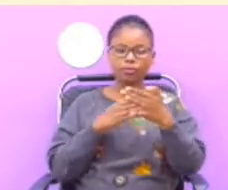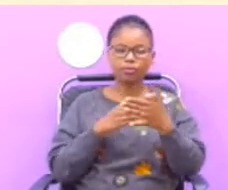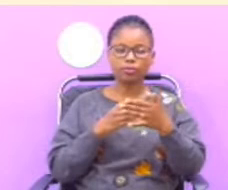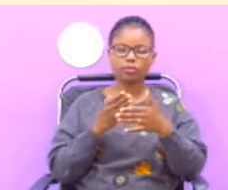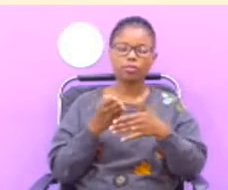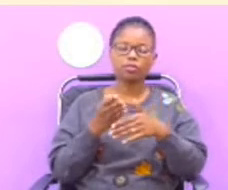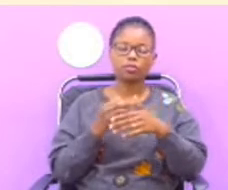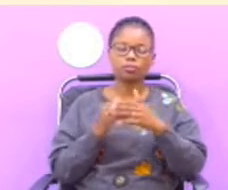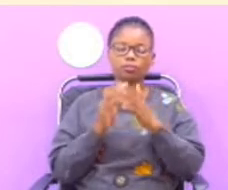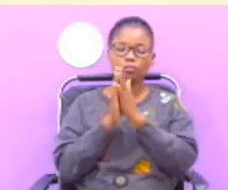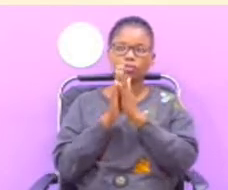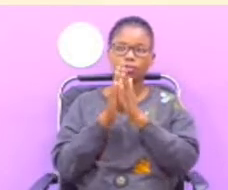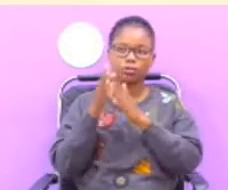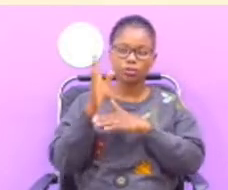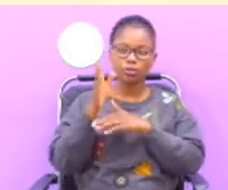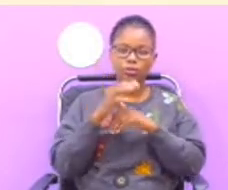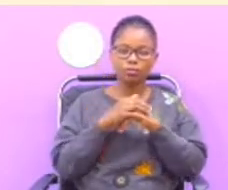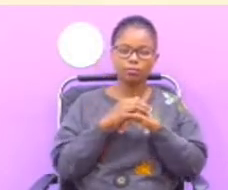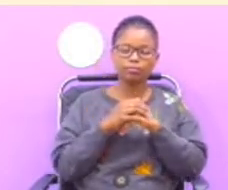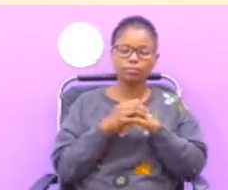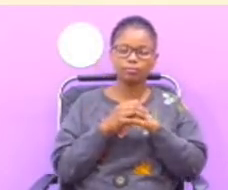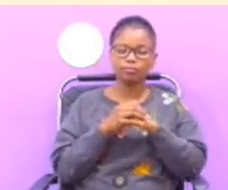Bwana asifiwe sana.